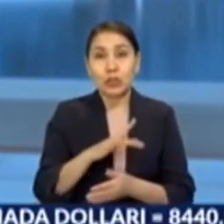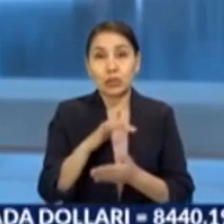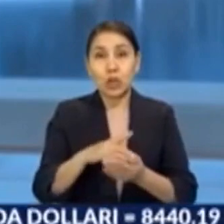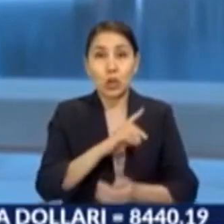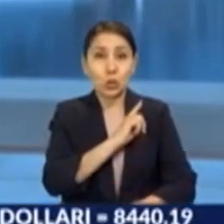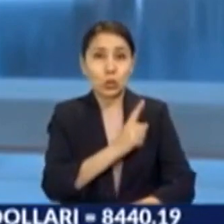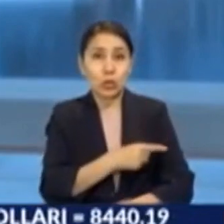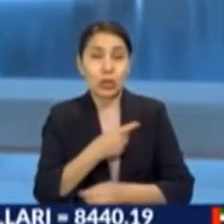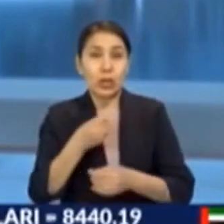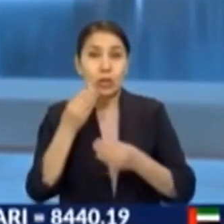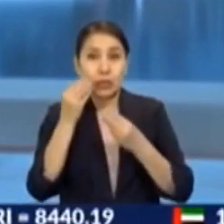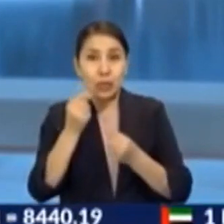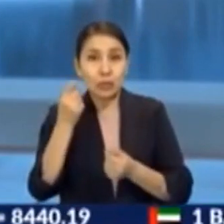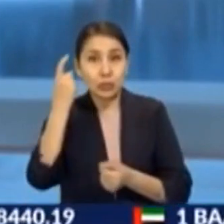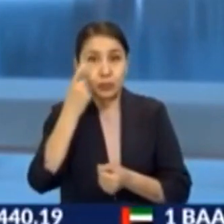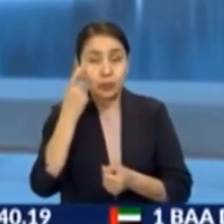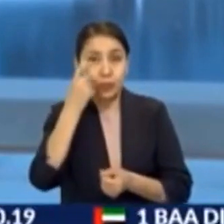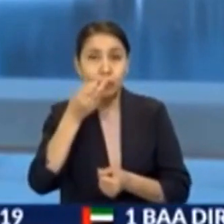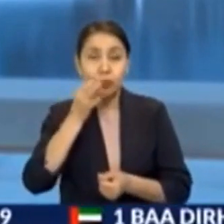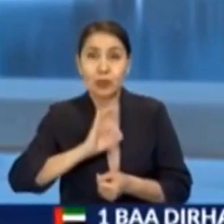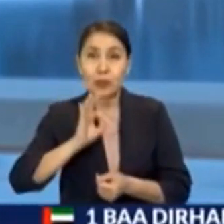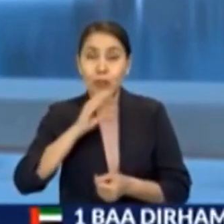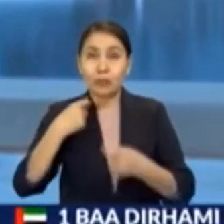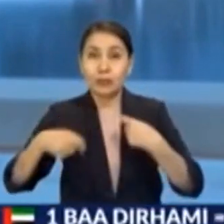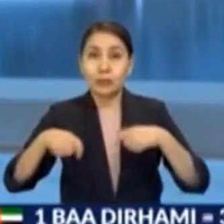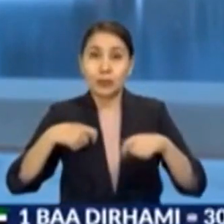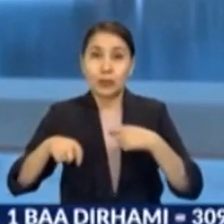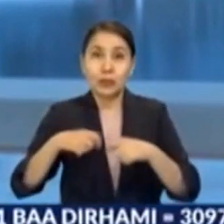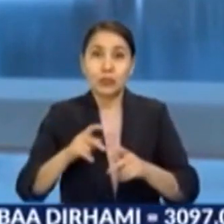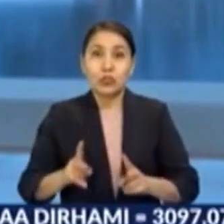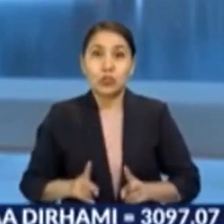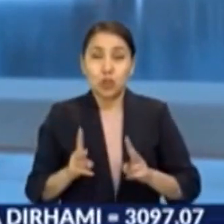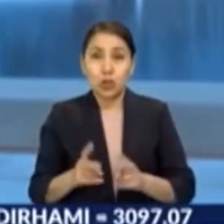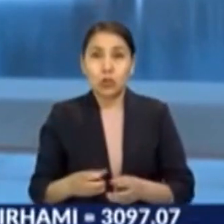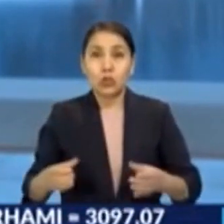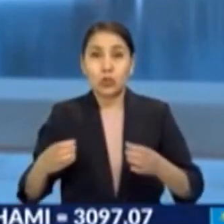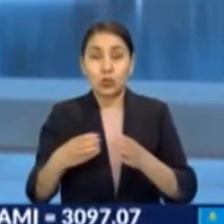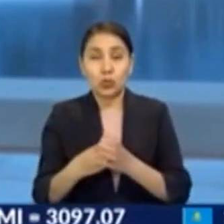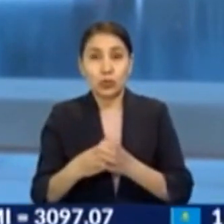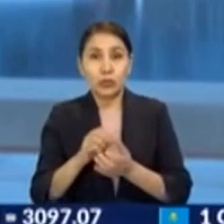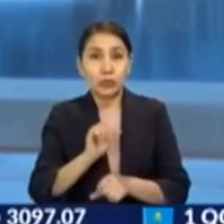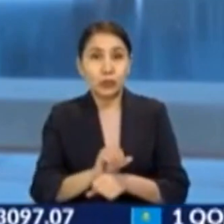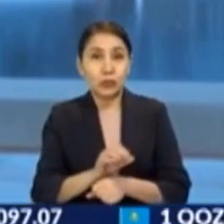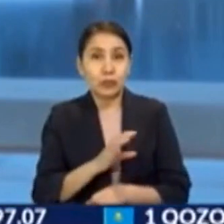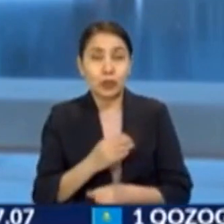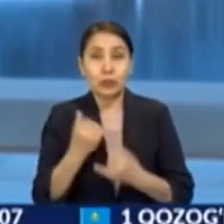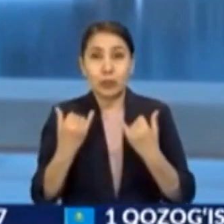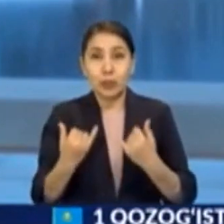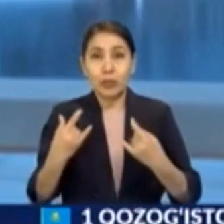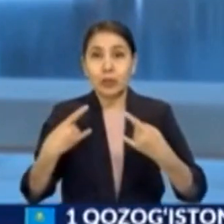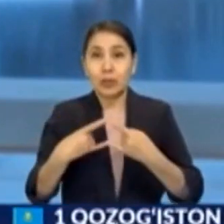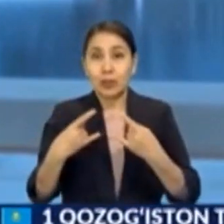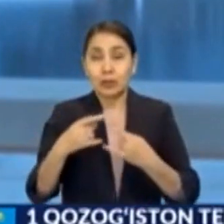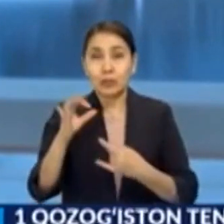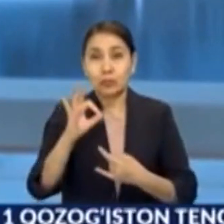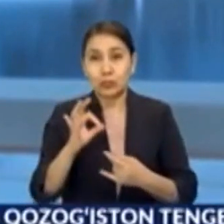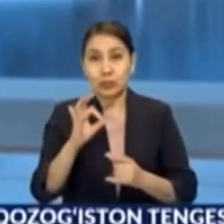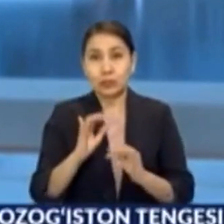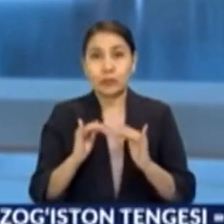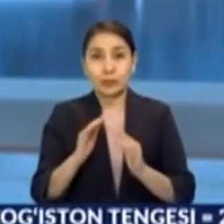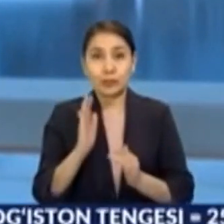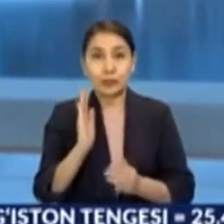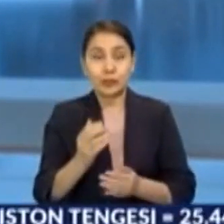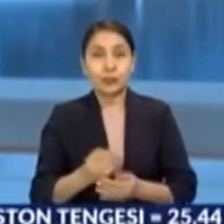kuchli ta'sir qiluvchi dori vositalari savdosi bilan shug'ullanuvchi jinoiy guruh faoliyatiga chek qo'yildi. Navbatdagi lavhamiz ayni